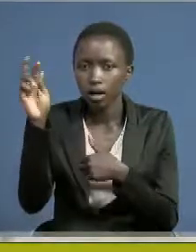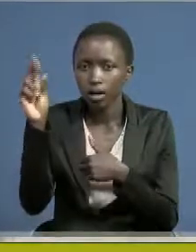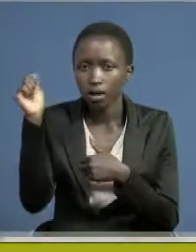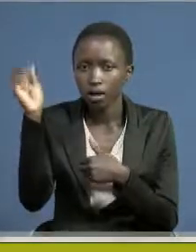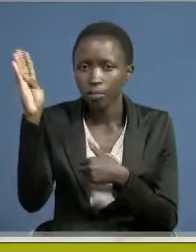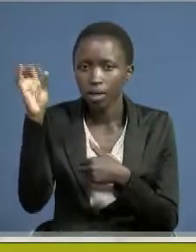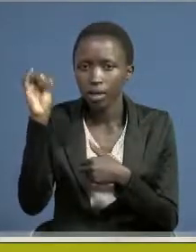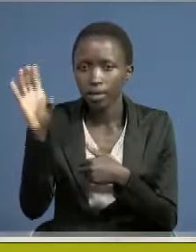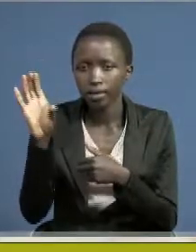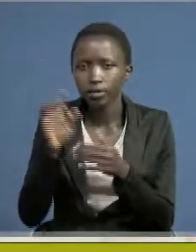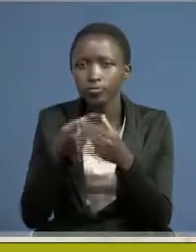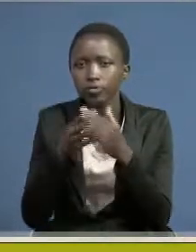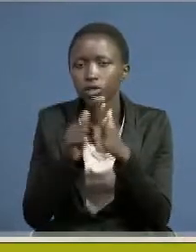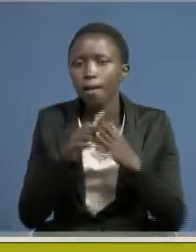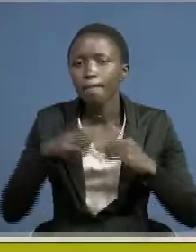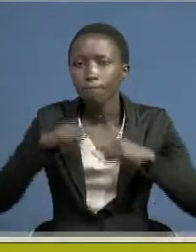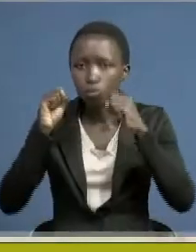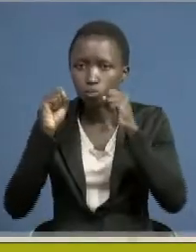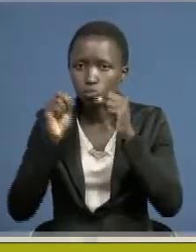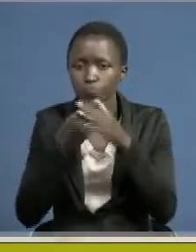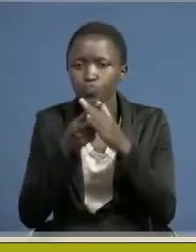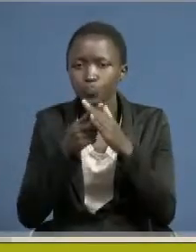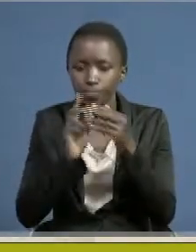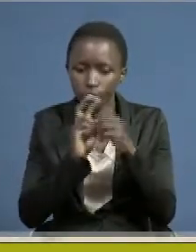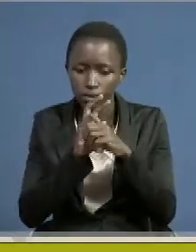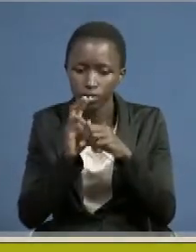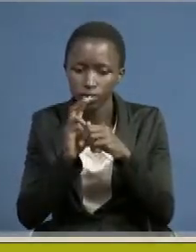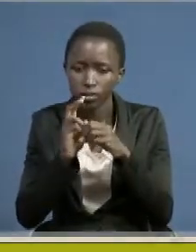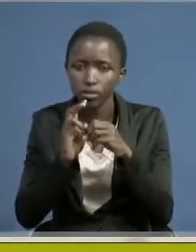Afisa wakuu wa baraza la mitihani nchini watafanya ziara za